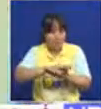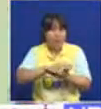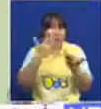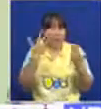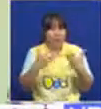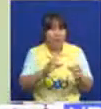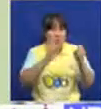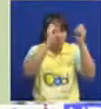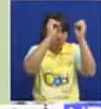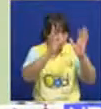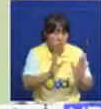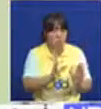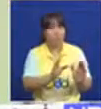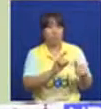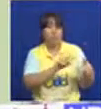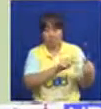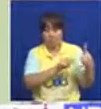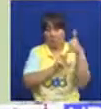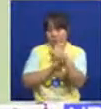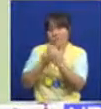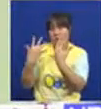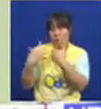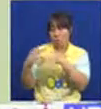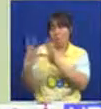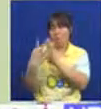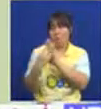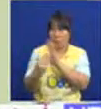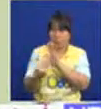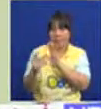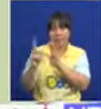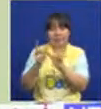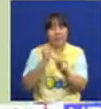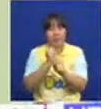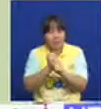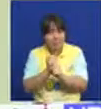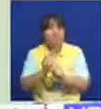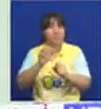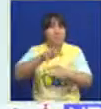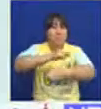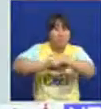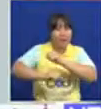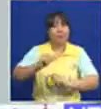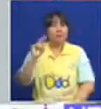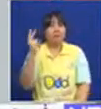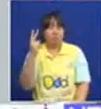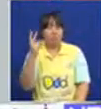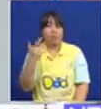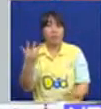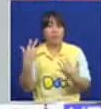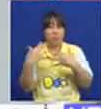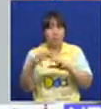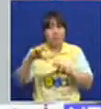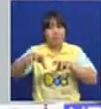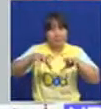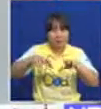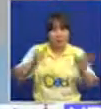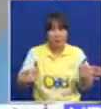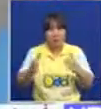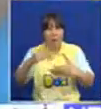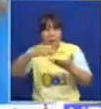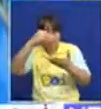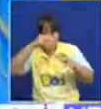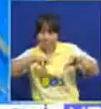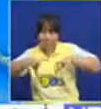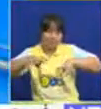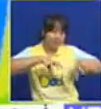ำครูผู้สอนในแต่ละชั้นเรียนเข้าร่วมการอบรมทั้งในด้านทฤษฎีและการปฏิบัติแล้วเข้าสู่กระบวนการจัดบรรยากาศการเรียนรู้ภายในห้